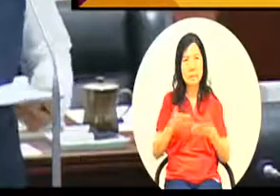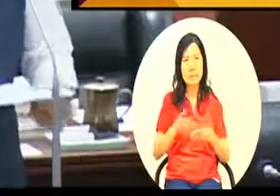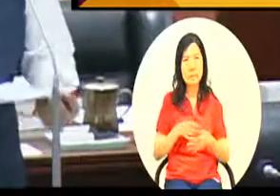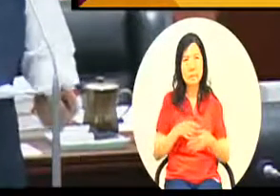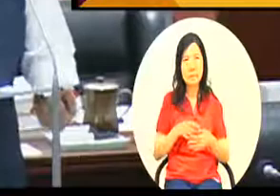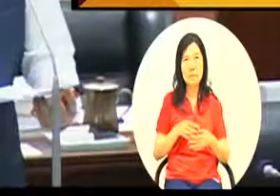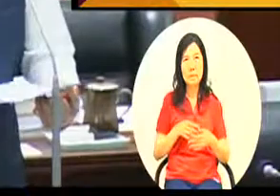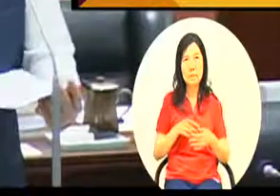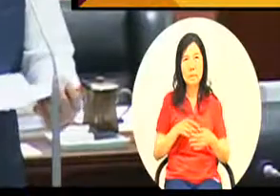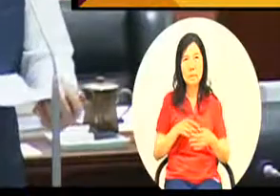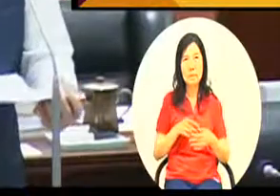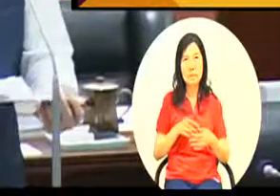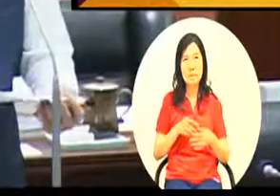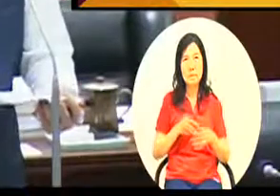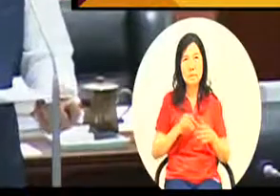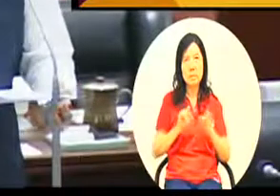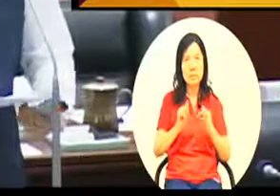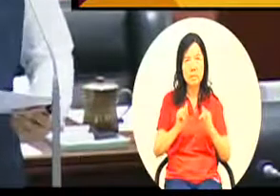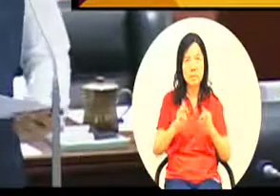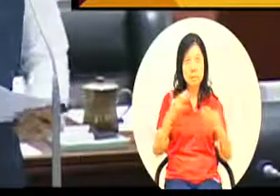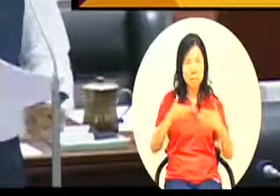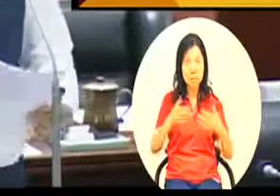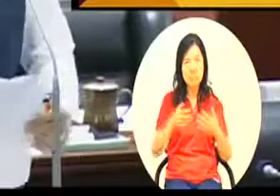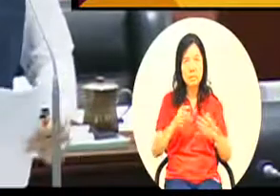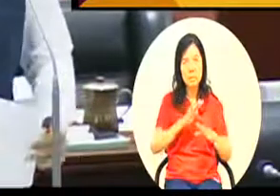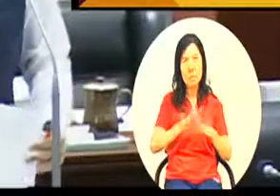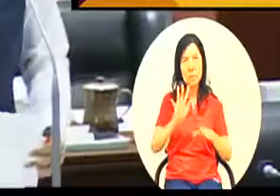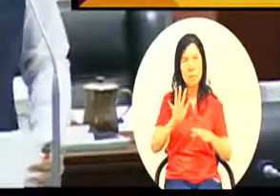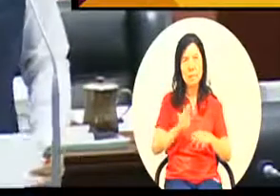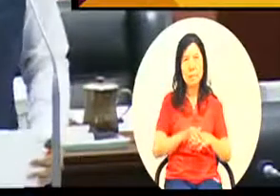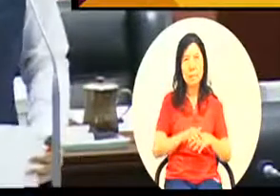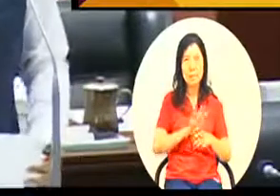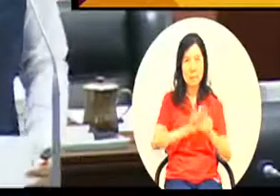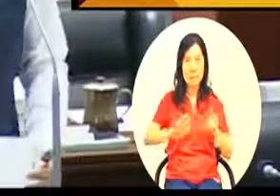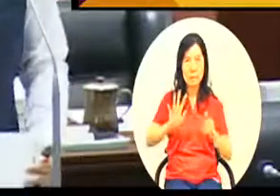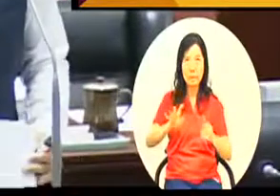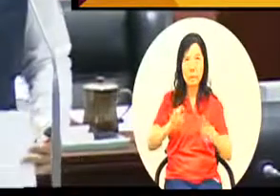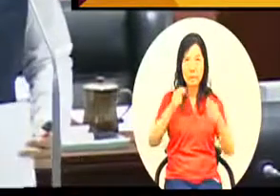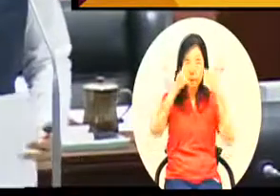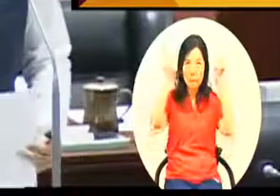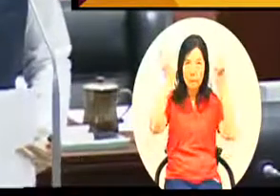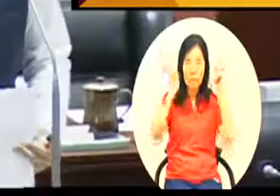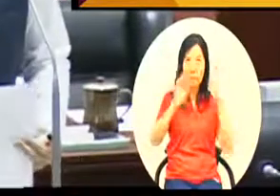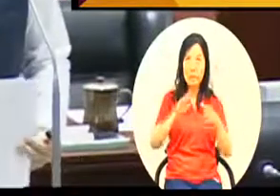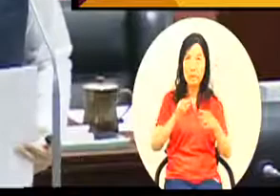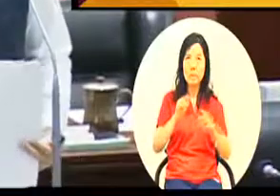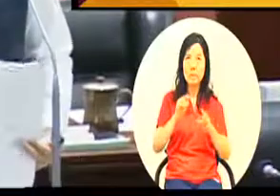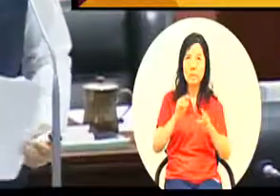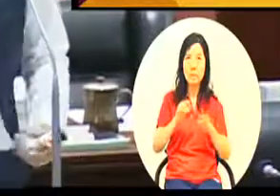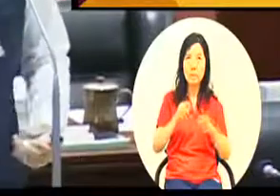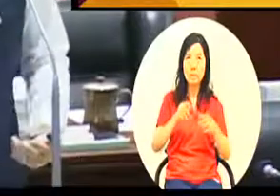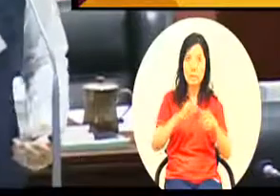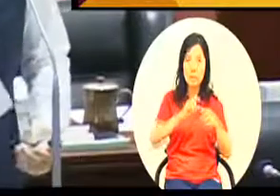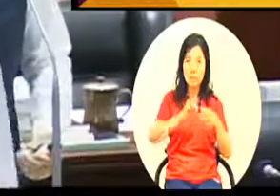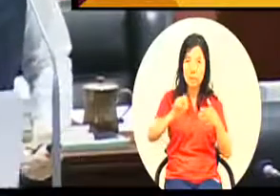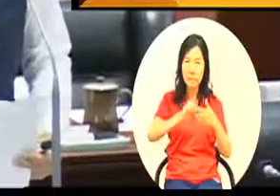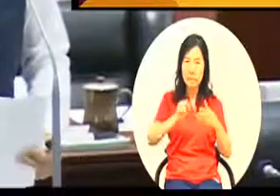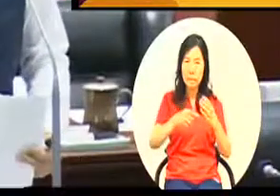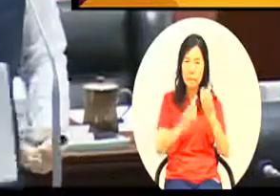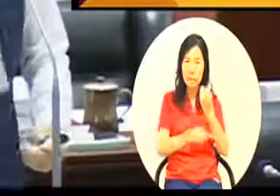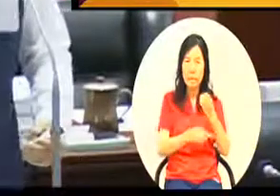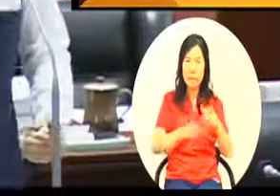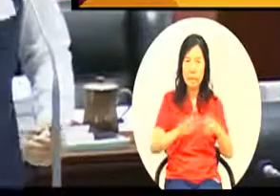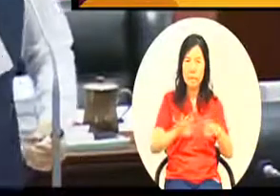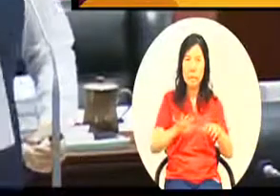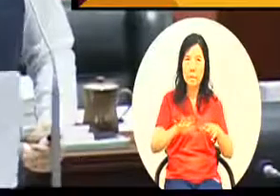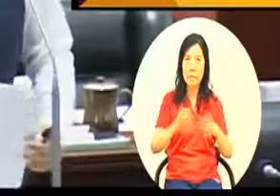实在是会有很大的社会问题哈。这个状况不像，我记得我们在我们大学的时候，以前票据法是有刑责的。今天议长不在哦，